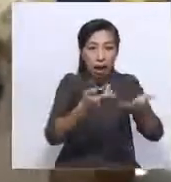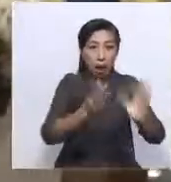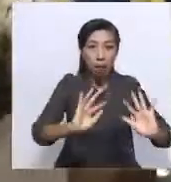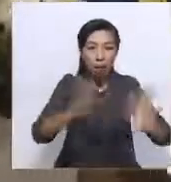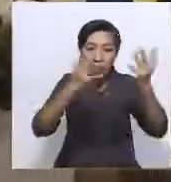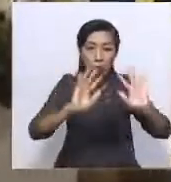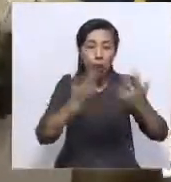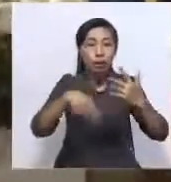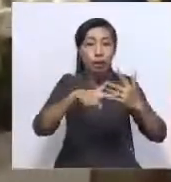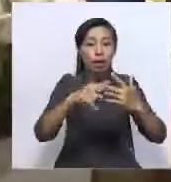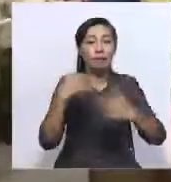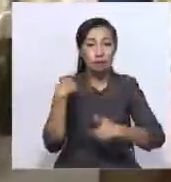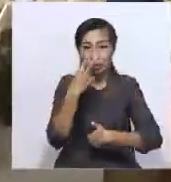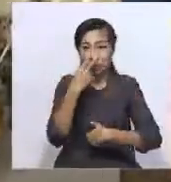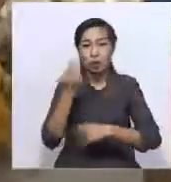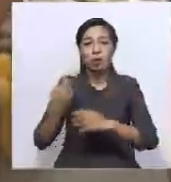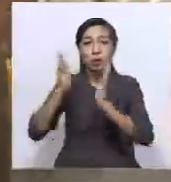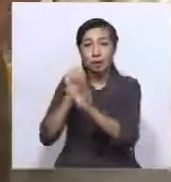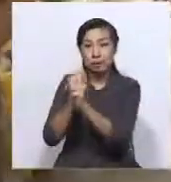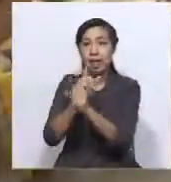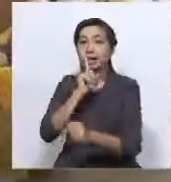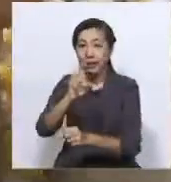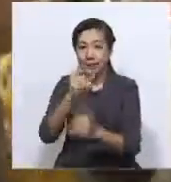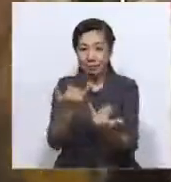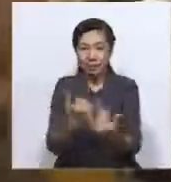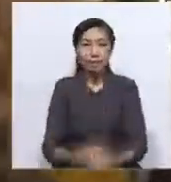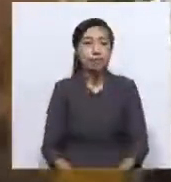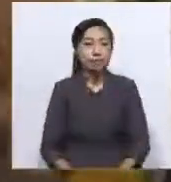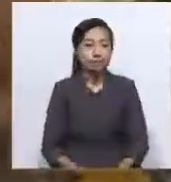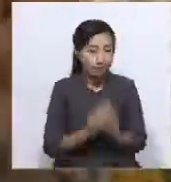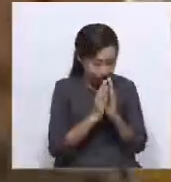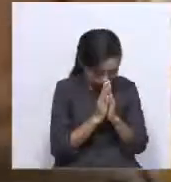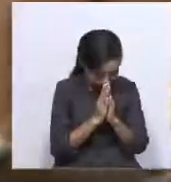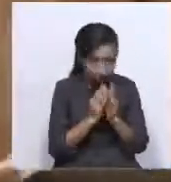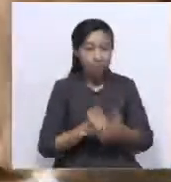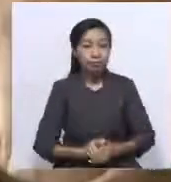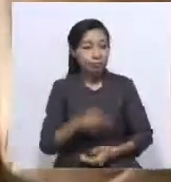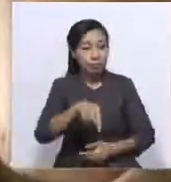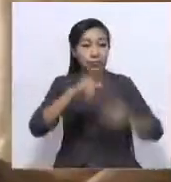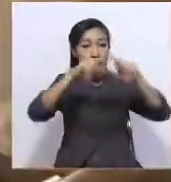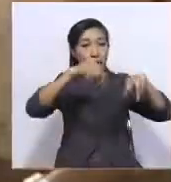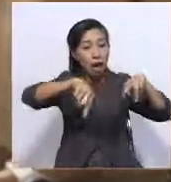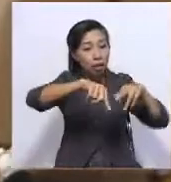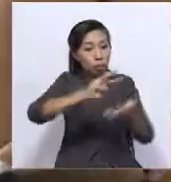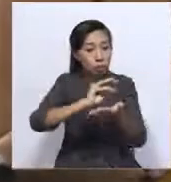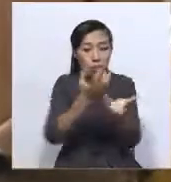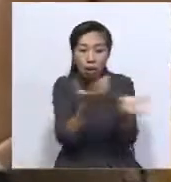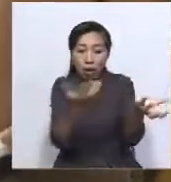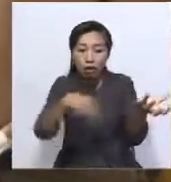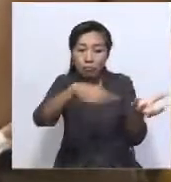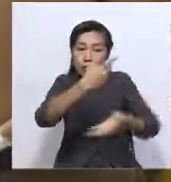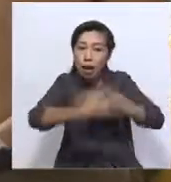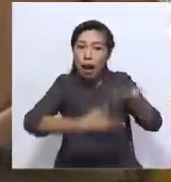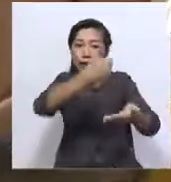แล้วหมดเลยนะฮะเดี๋ยวเราจะไปคุยกับเจ้าหน้าที่ประจำร้านกันนะครับสวัสดีครับภายในร้านของมูลนิธิครับมีผลิตภัณฑ์อะไรที่ข